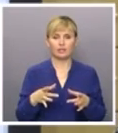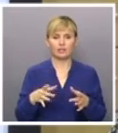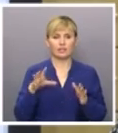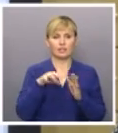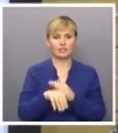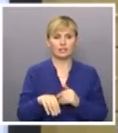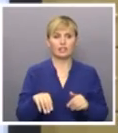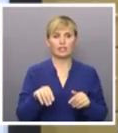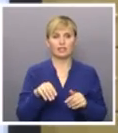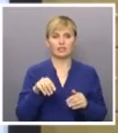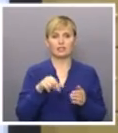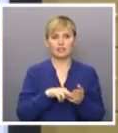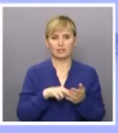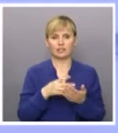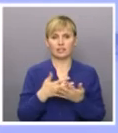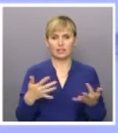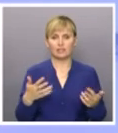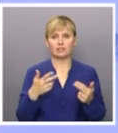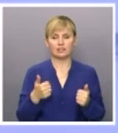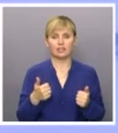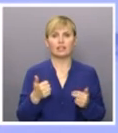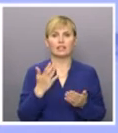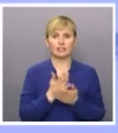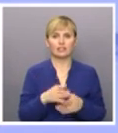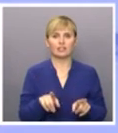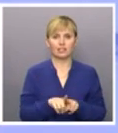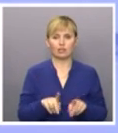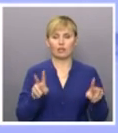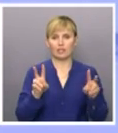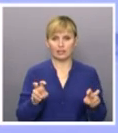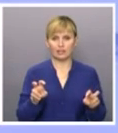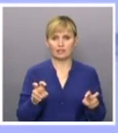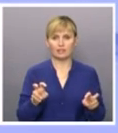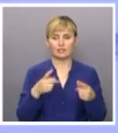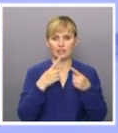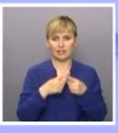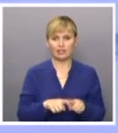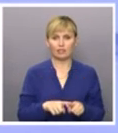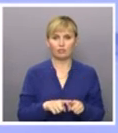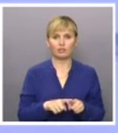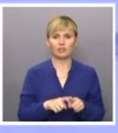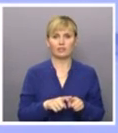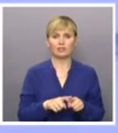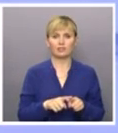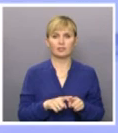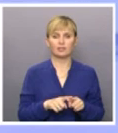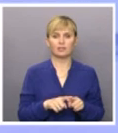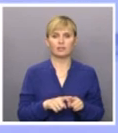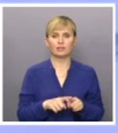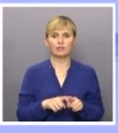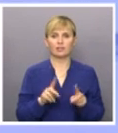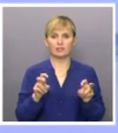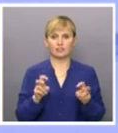населяют, скажем так, ценными породами рыб. Да, это есть такой тип хозяйства, или такая технология, как ее ни назови. Они